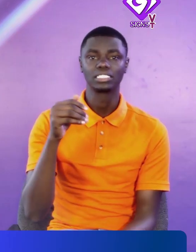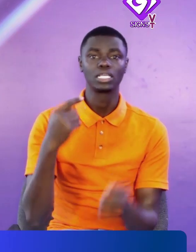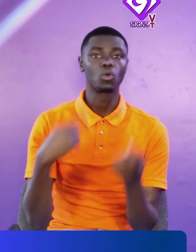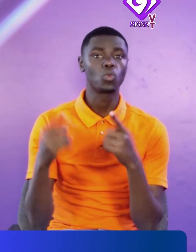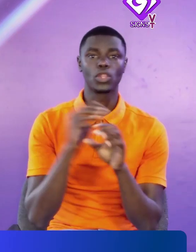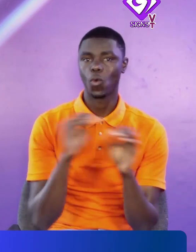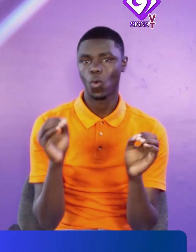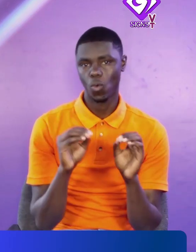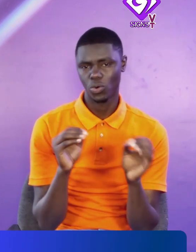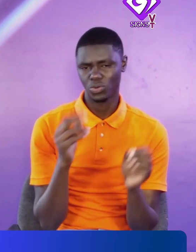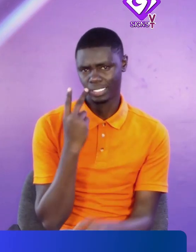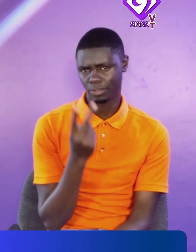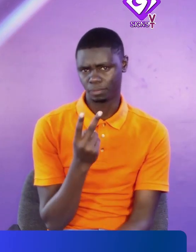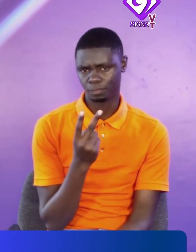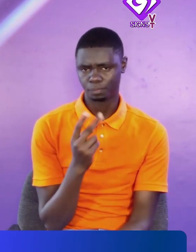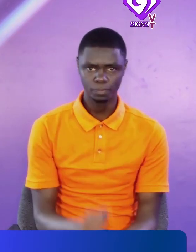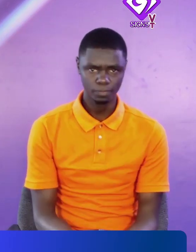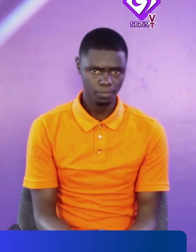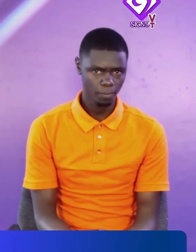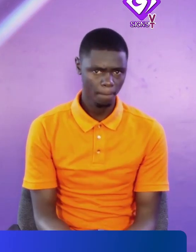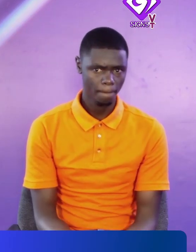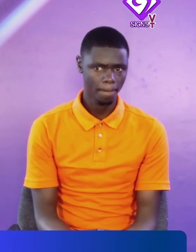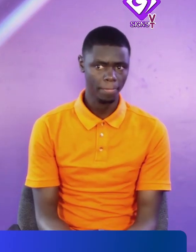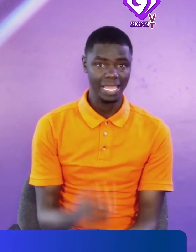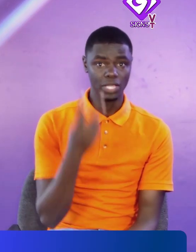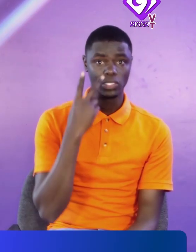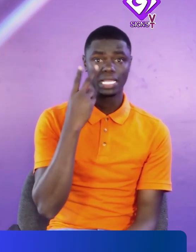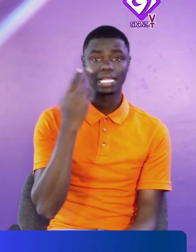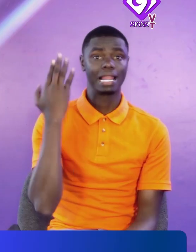unaona? Na ukiangalia last season,